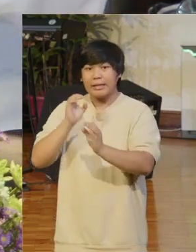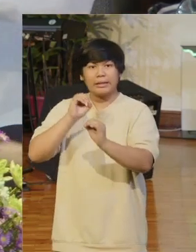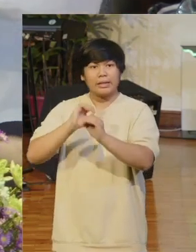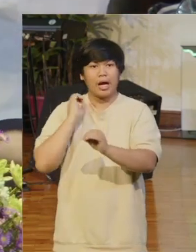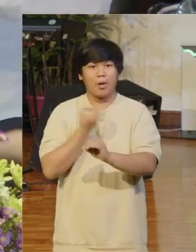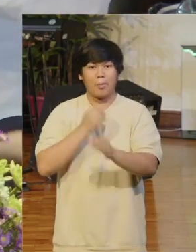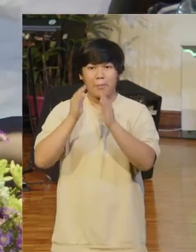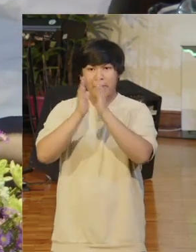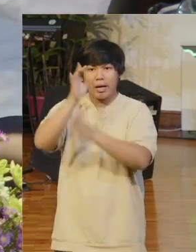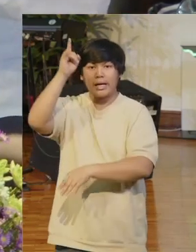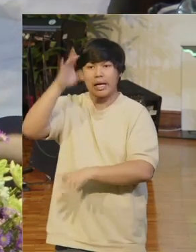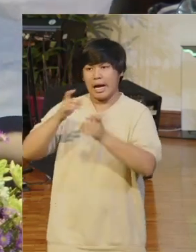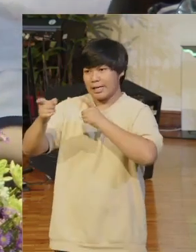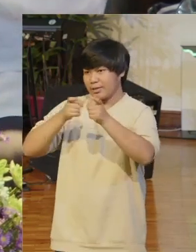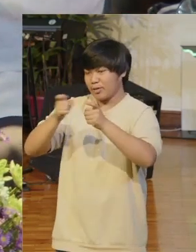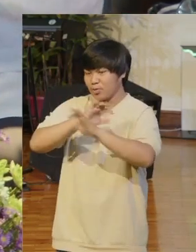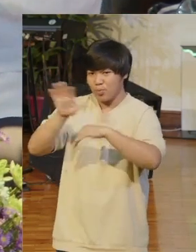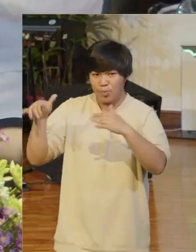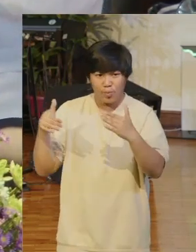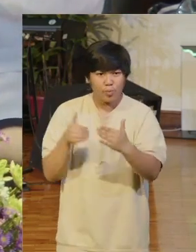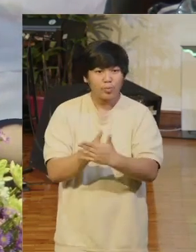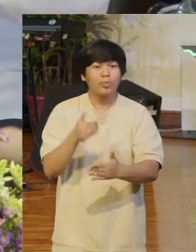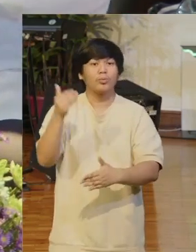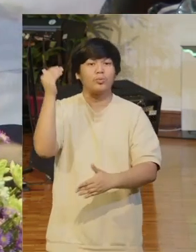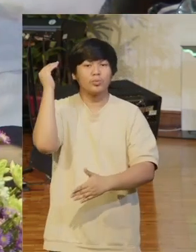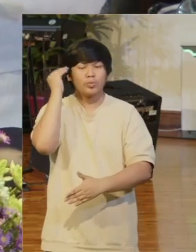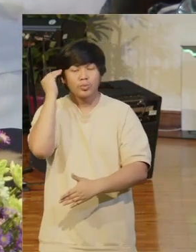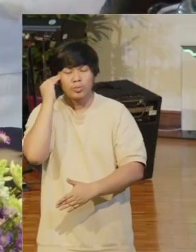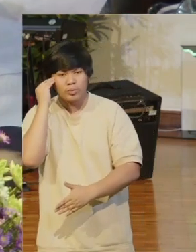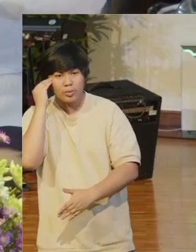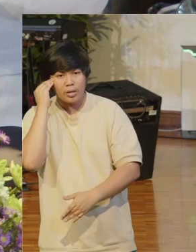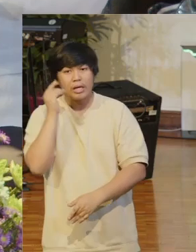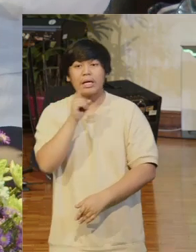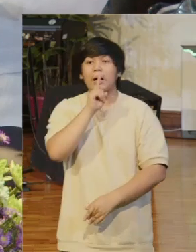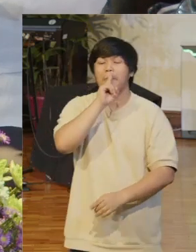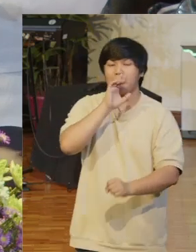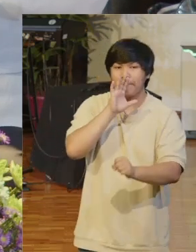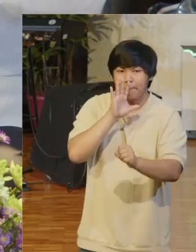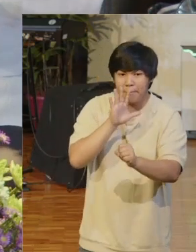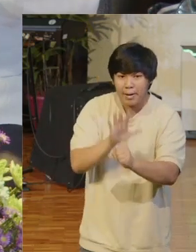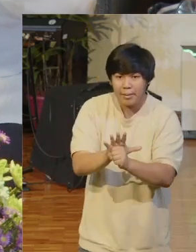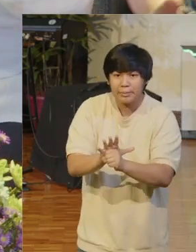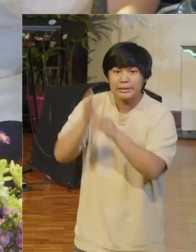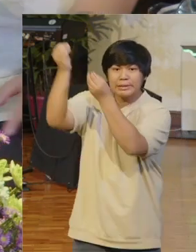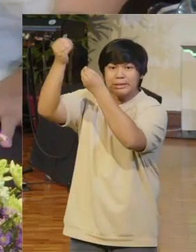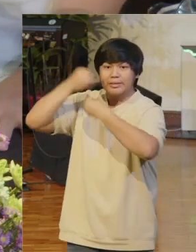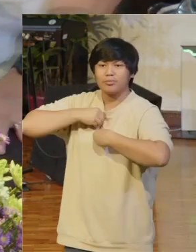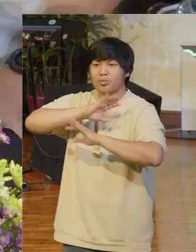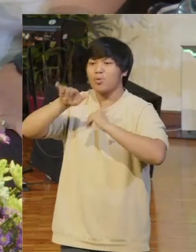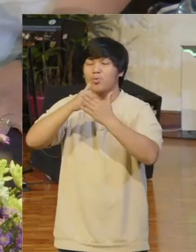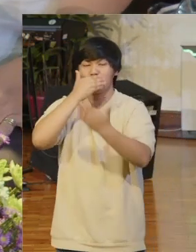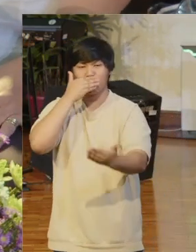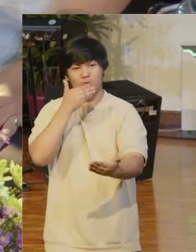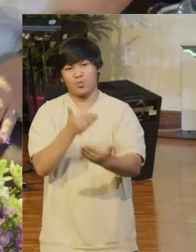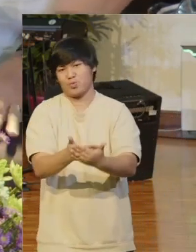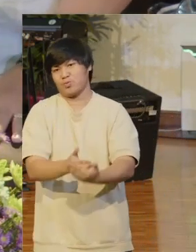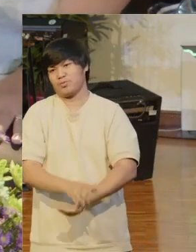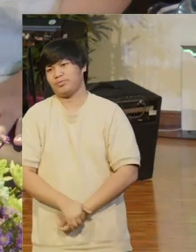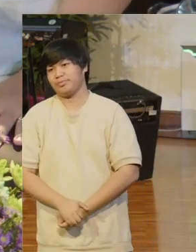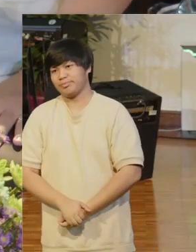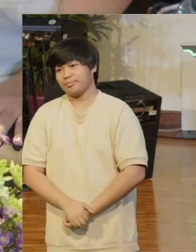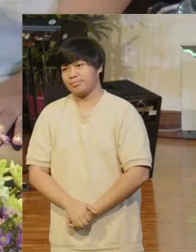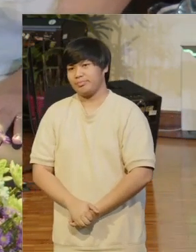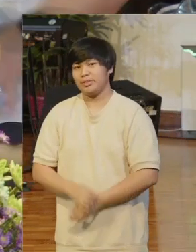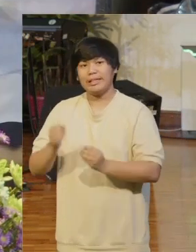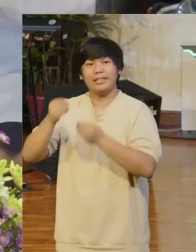pananalangin, dahil ang Diyos ay naghahari sa lahat, nakatitiyak tayo na ang Kanyang itutulot ay yung pinakamabuti sa atin at magluluwalhati sa